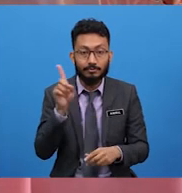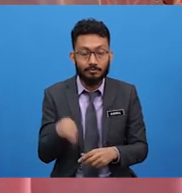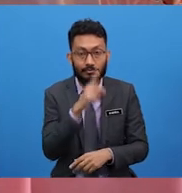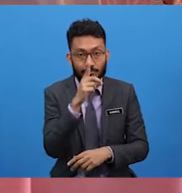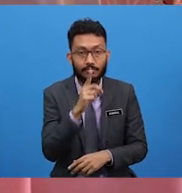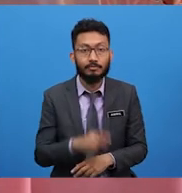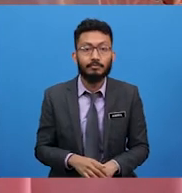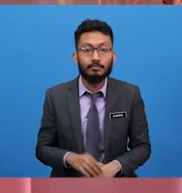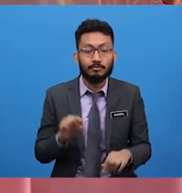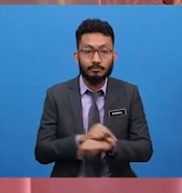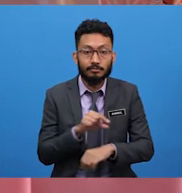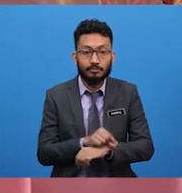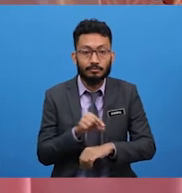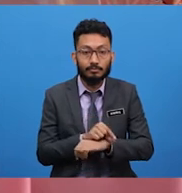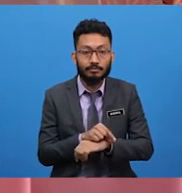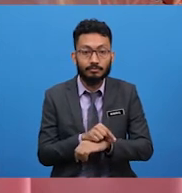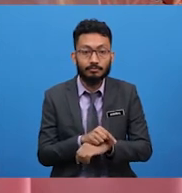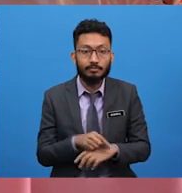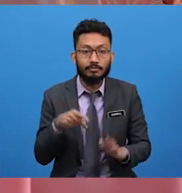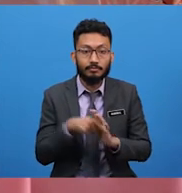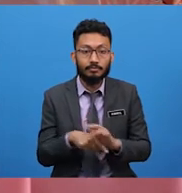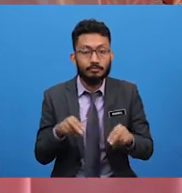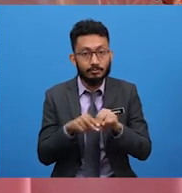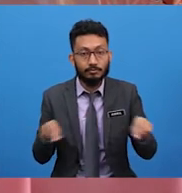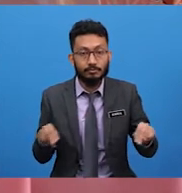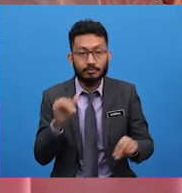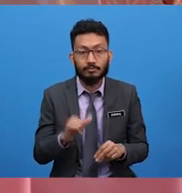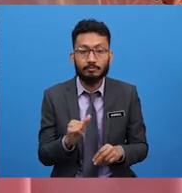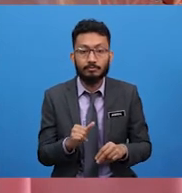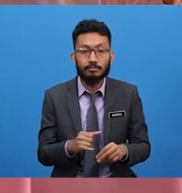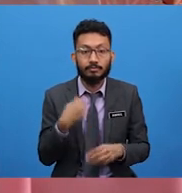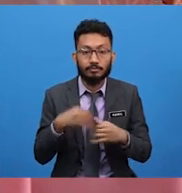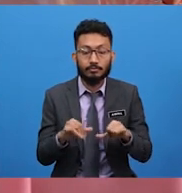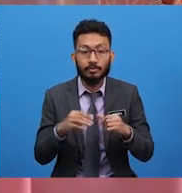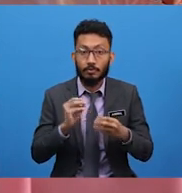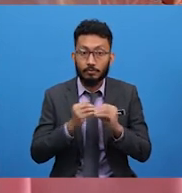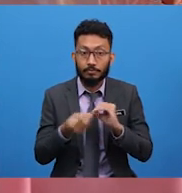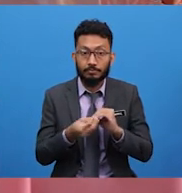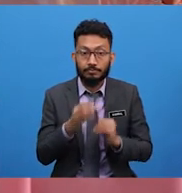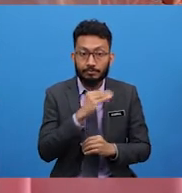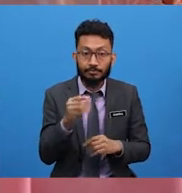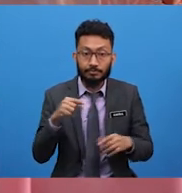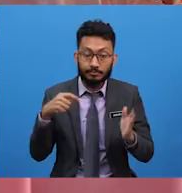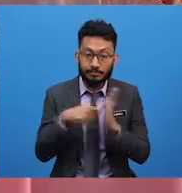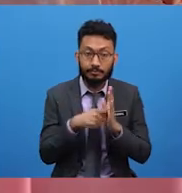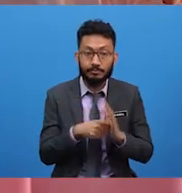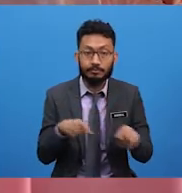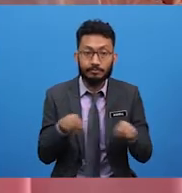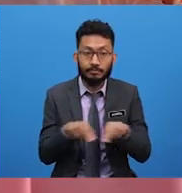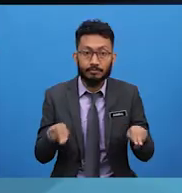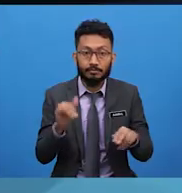Gunakan pita ukur yang masih sempurna, iaitu mempunyai nombor dan tanda ukuran yang jelas dan